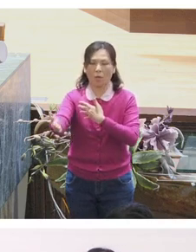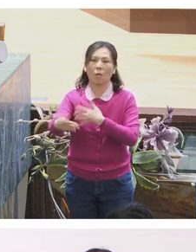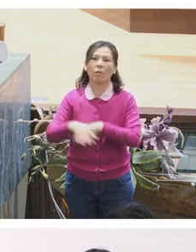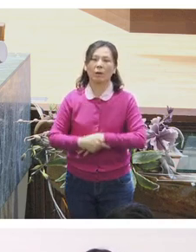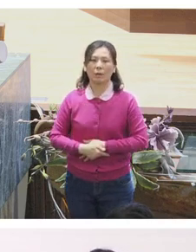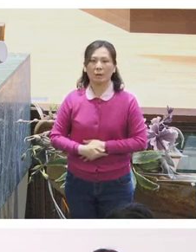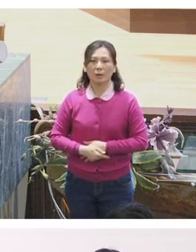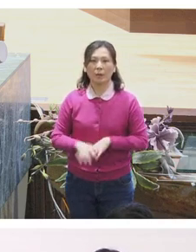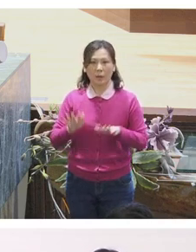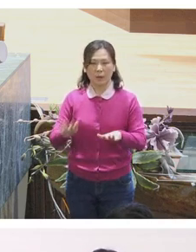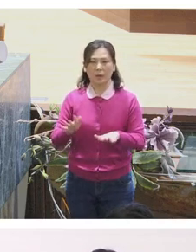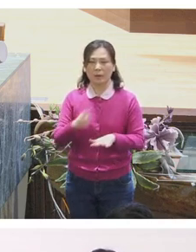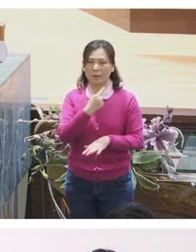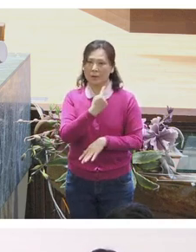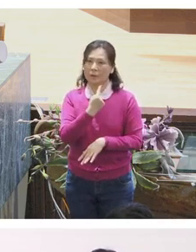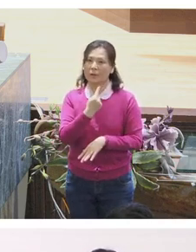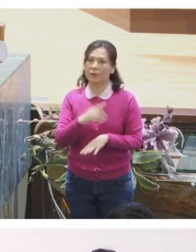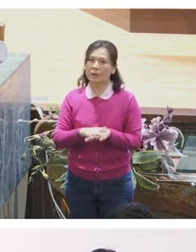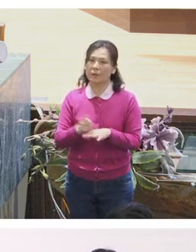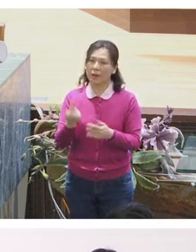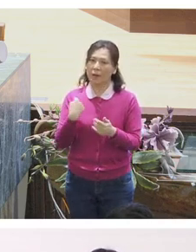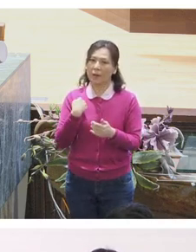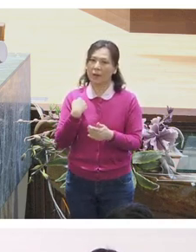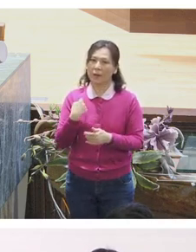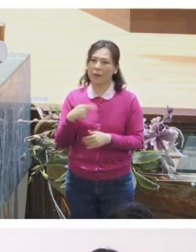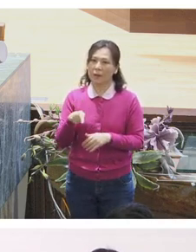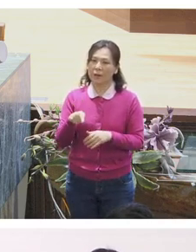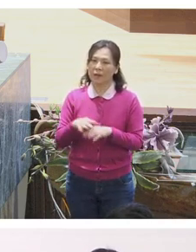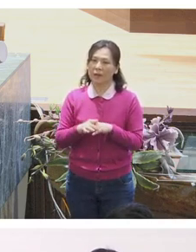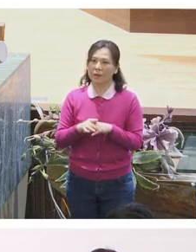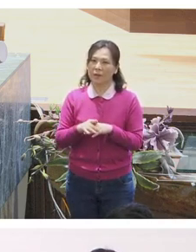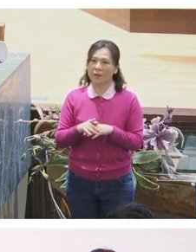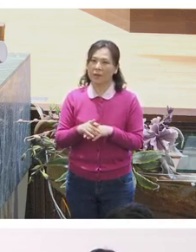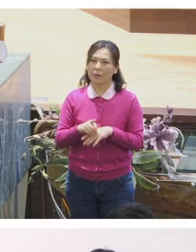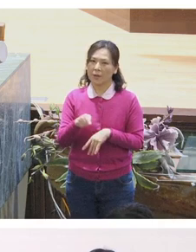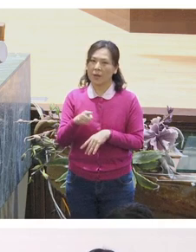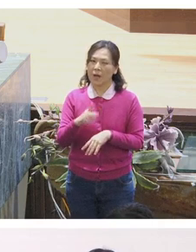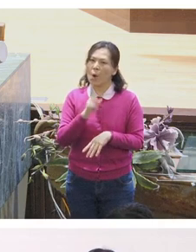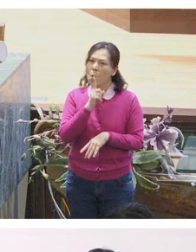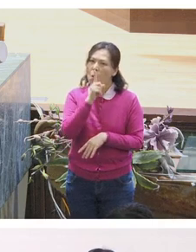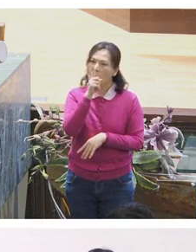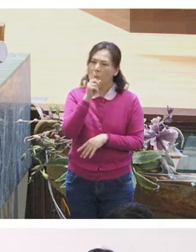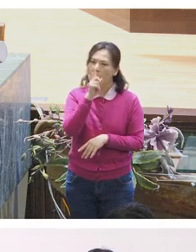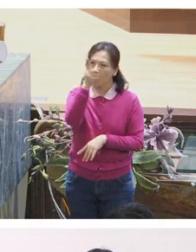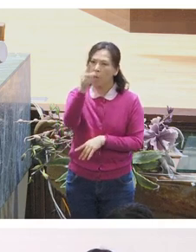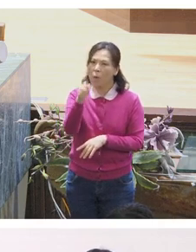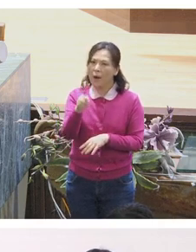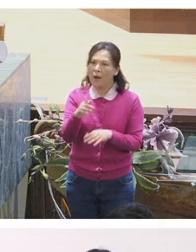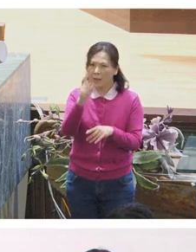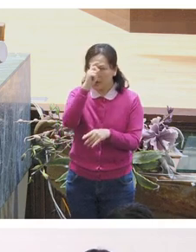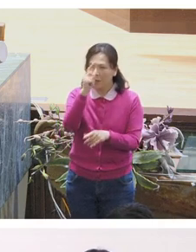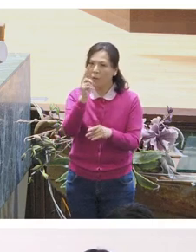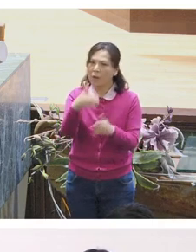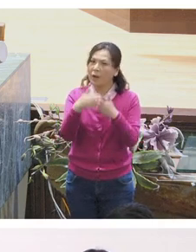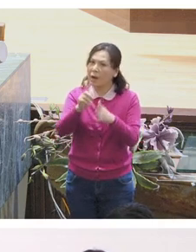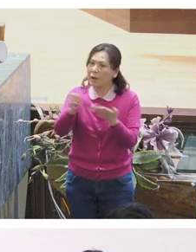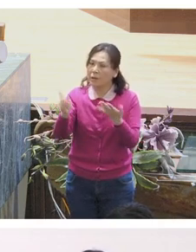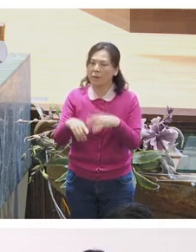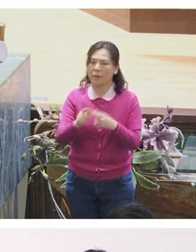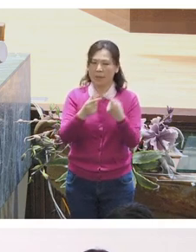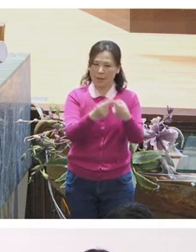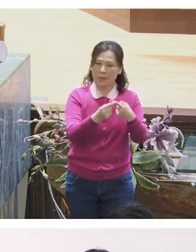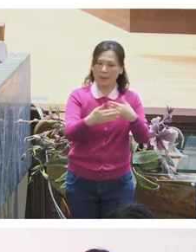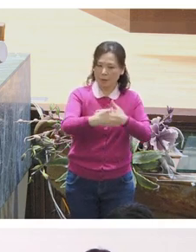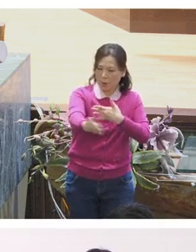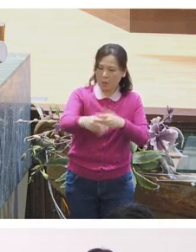这边想要产生的它是明确的单一的一个诉求，这两个其实一个是过程，一个是结